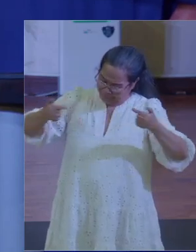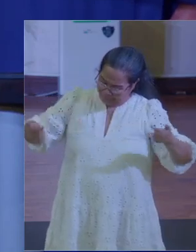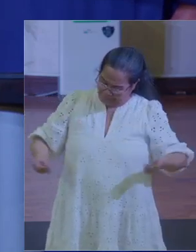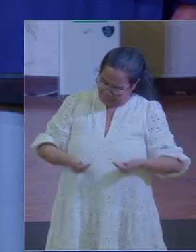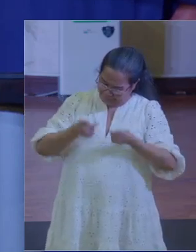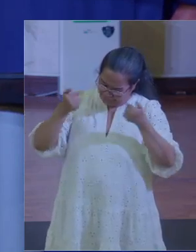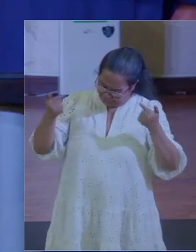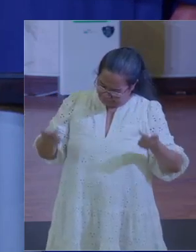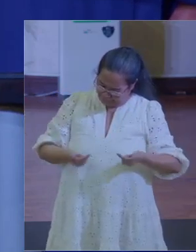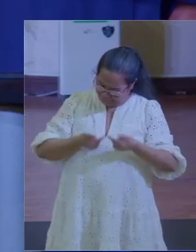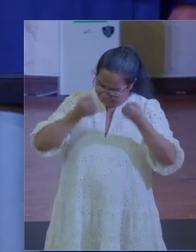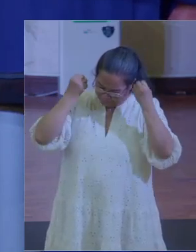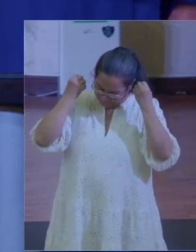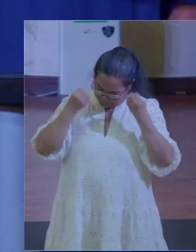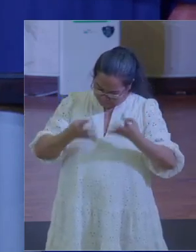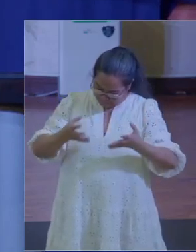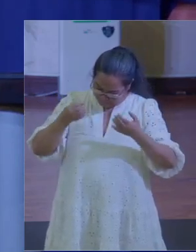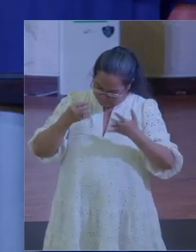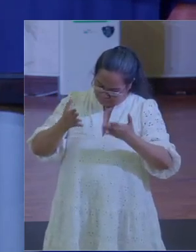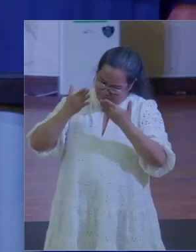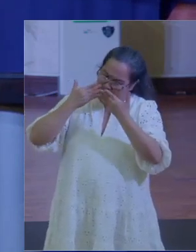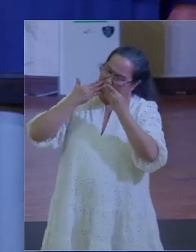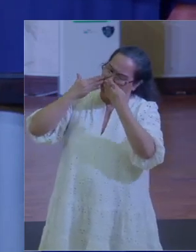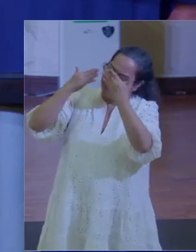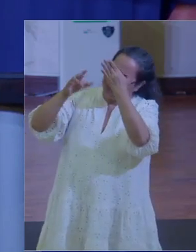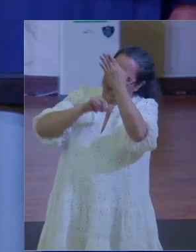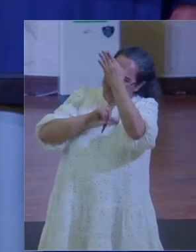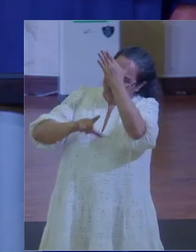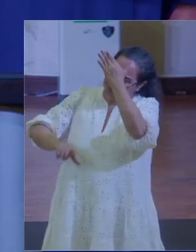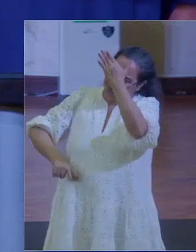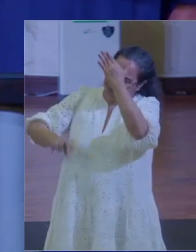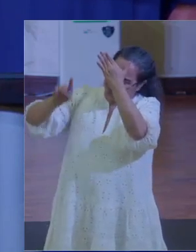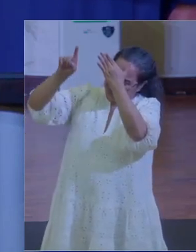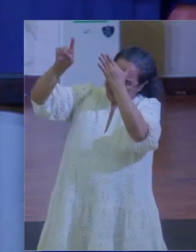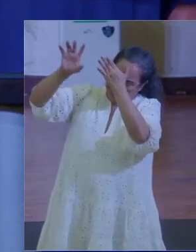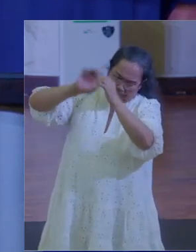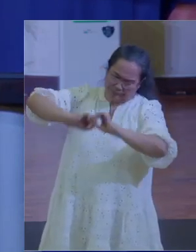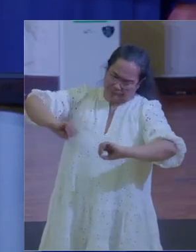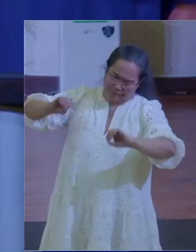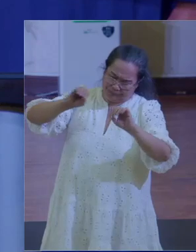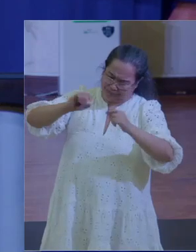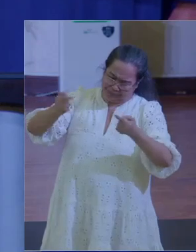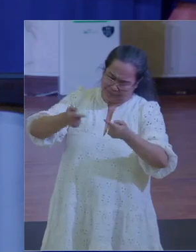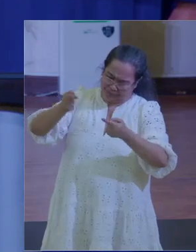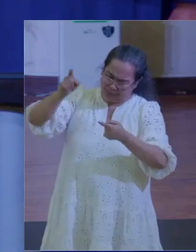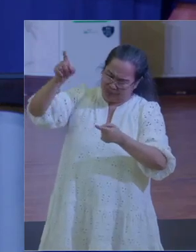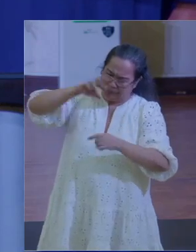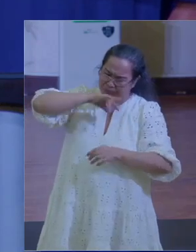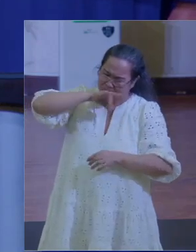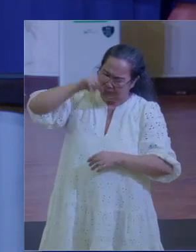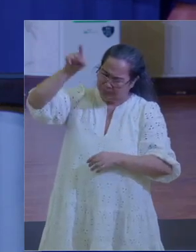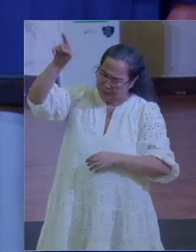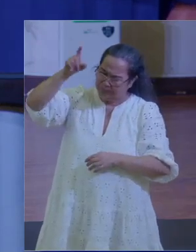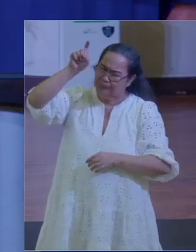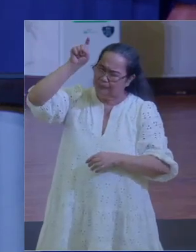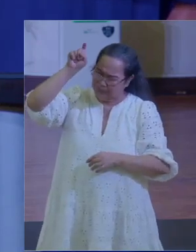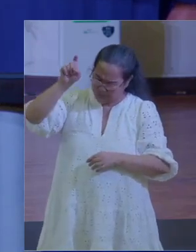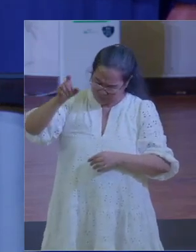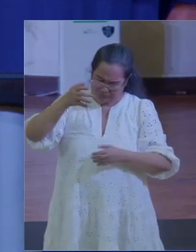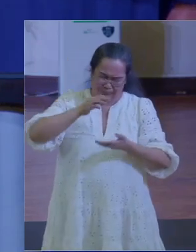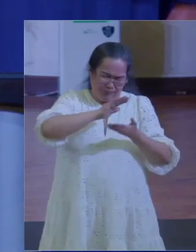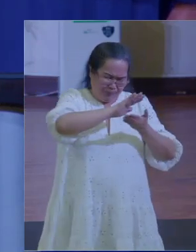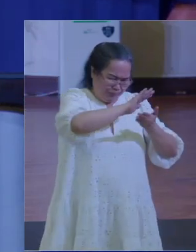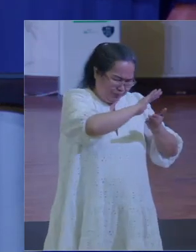mga kasalanan. Salamat po, Panginoon, sapagkat walang kasalanang karumal-dumal o madumi na hindi mo